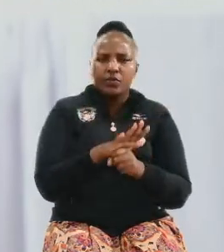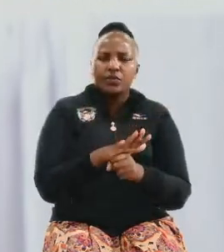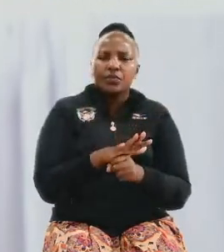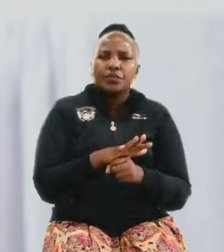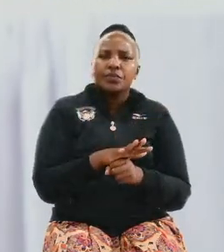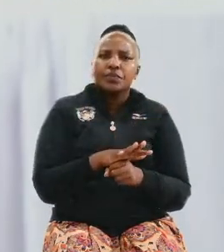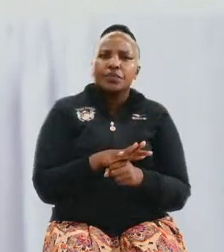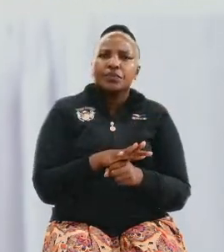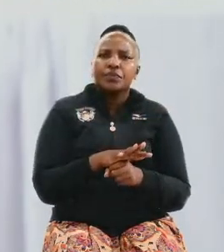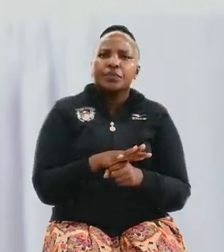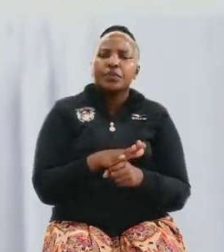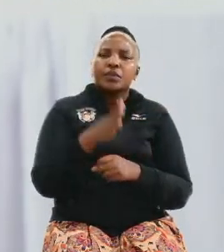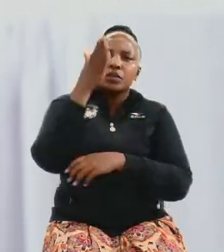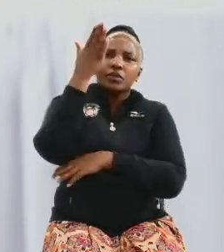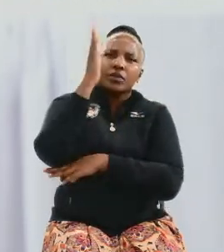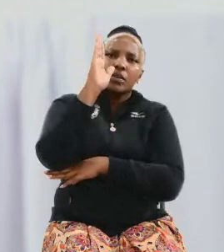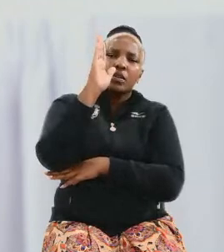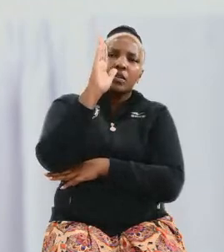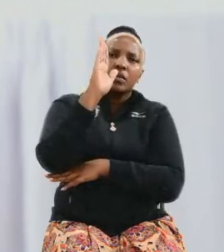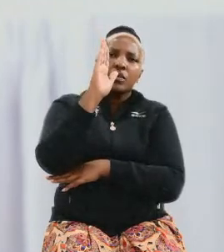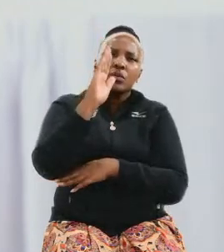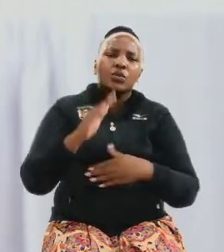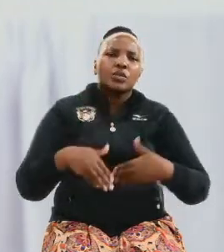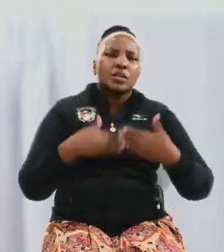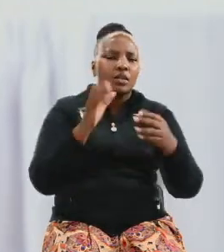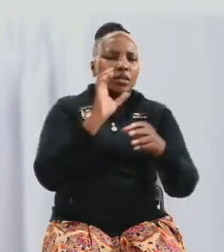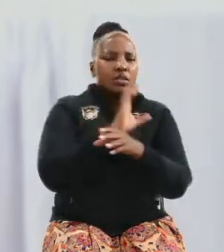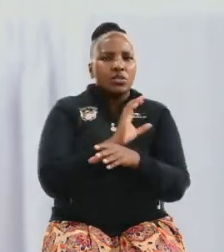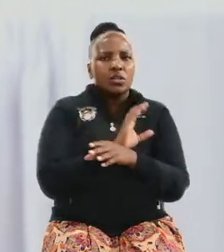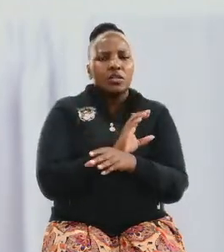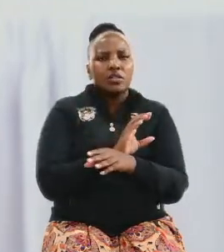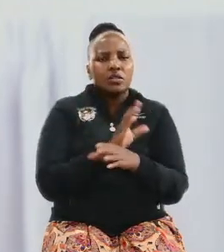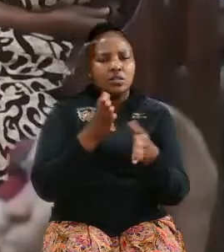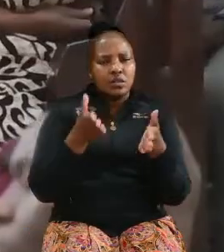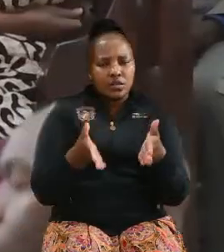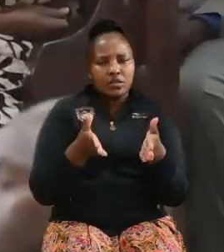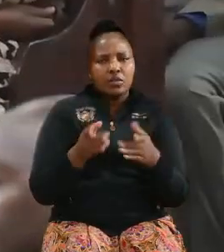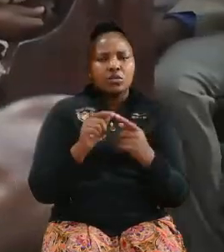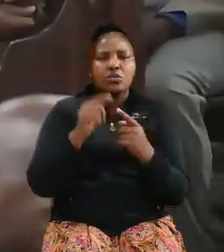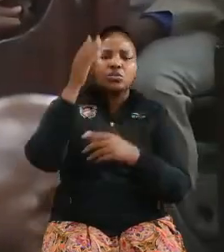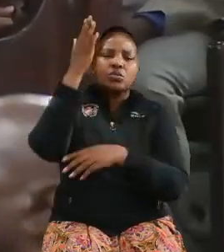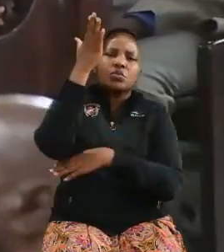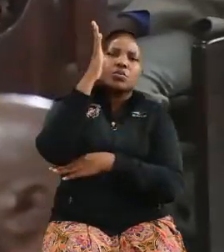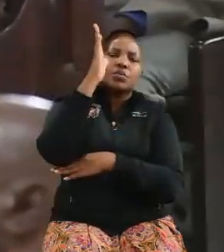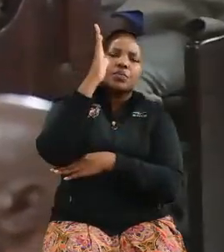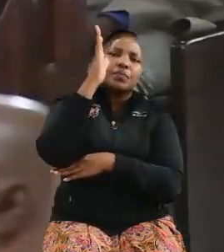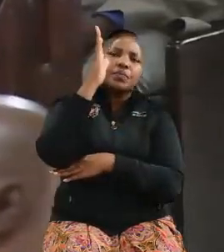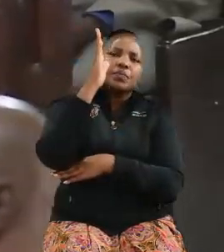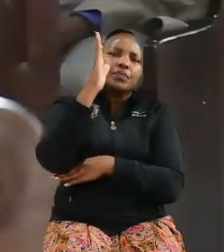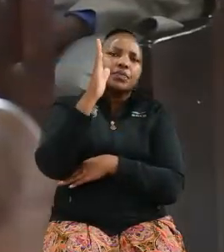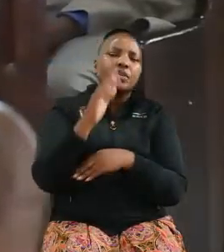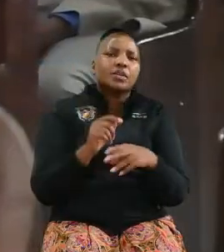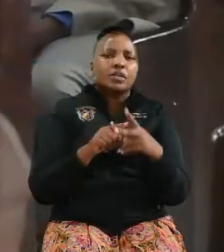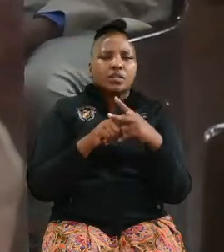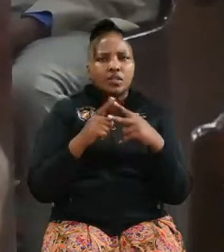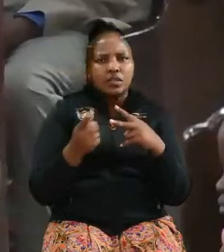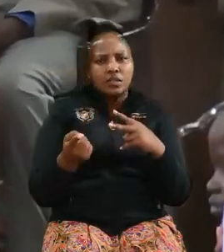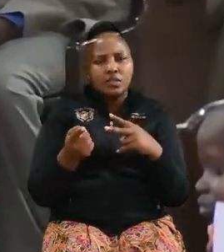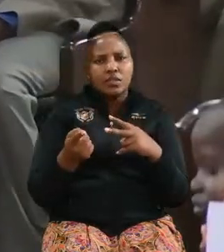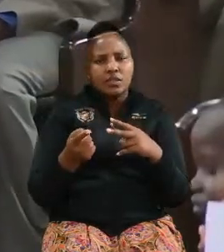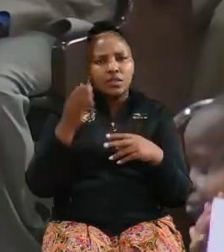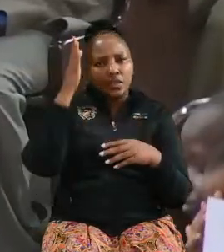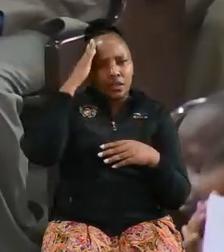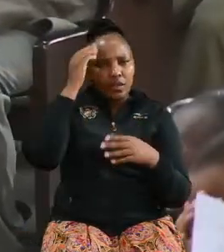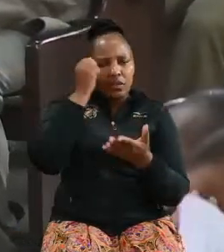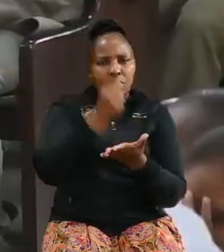Bwana. Falume wa ajabu, tunataka kukabidhi kanisa letu la PCEA mikononi mwako Bwana. Tukianza na end office, oh